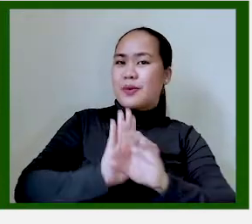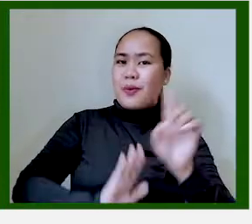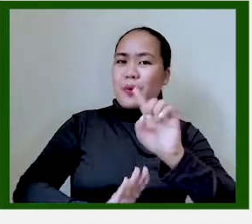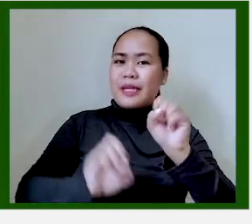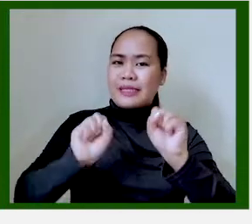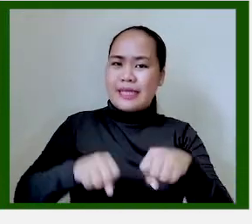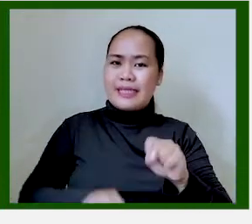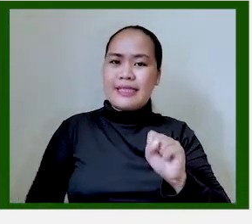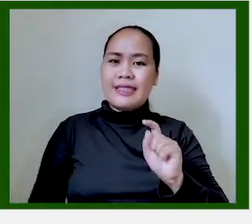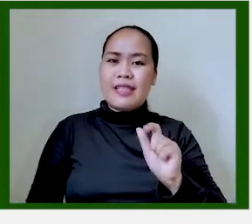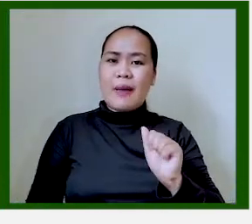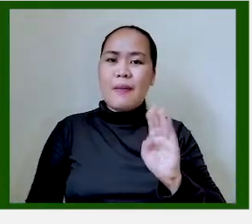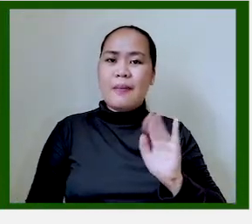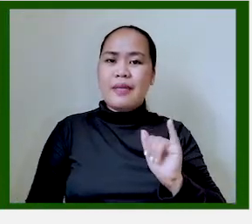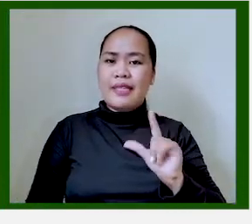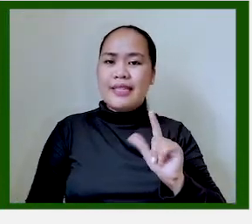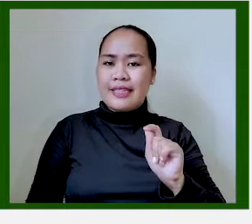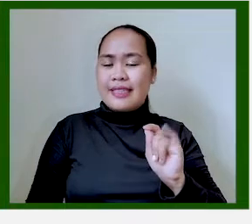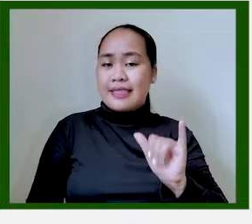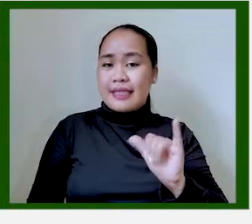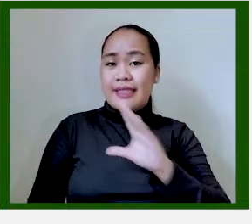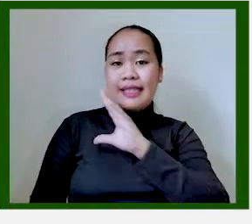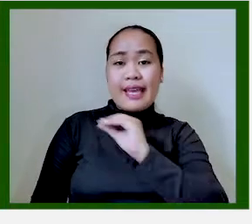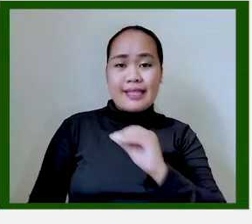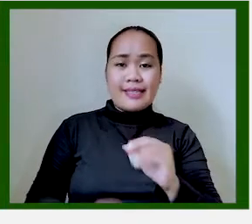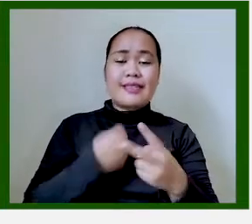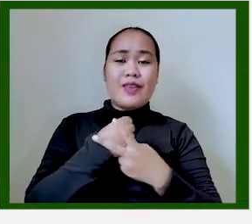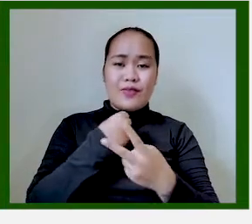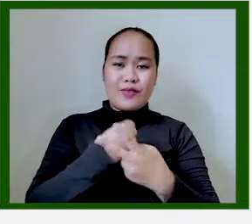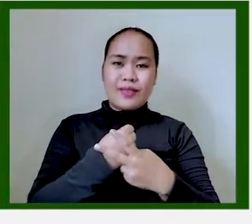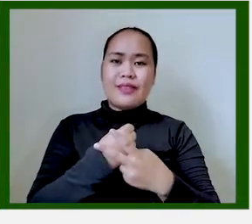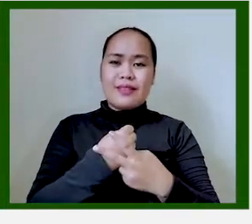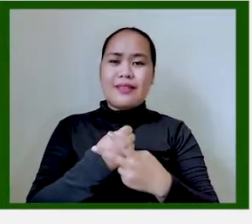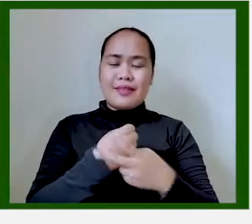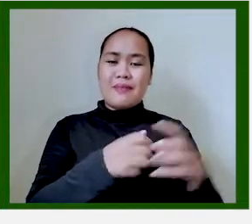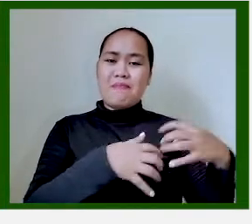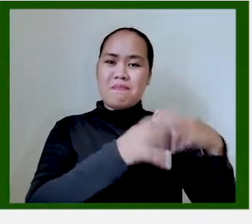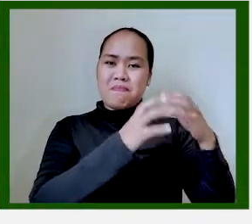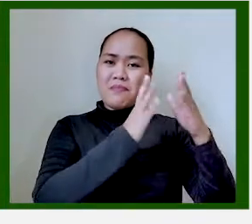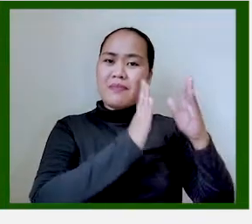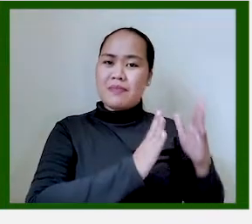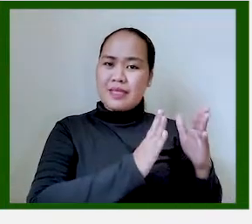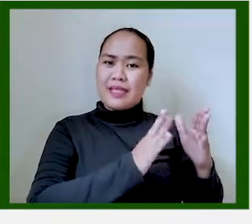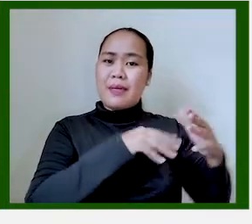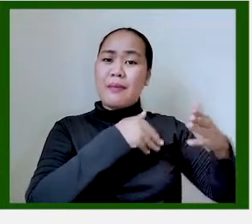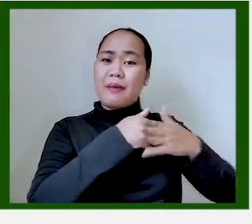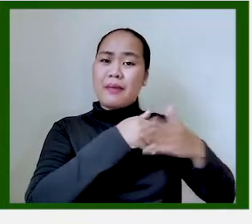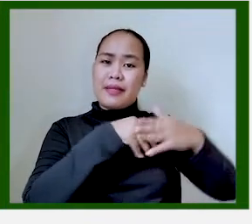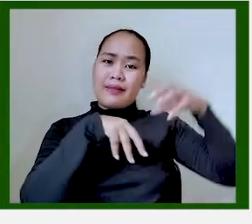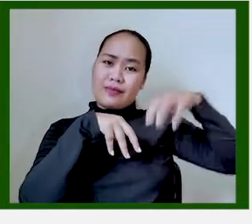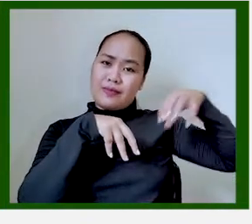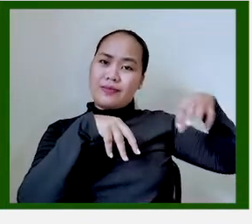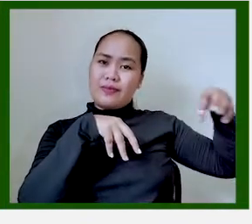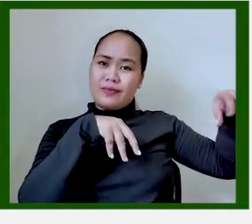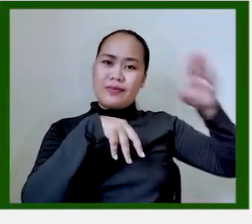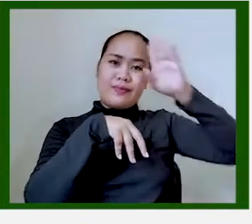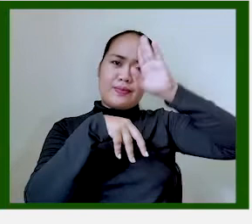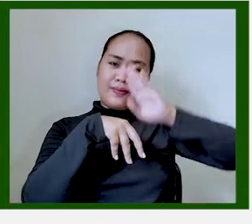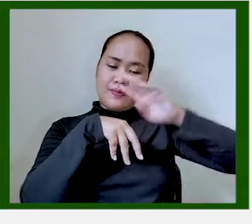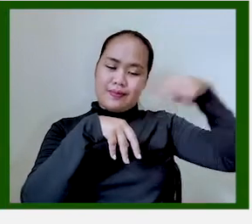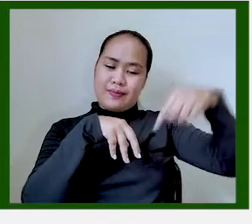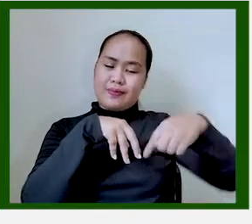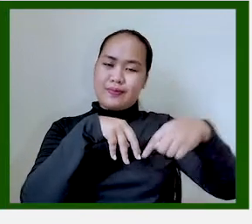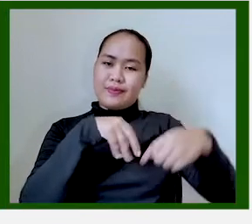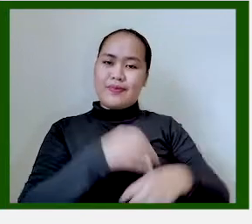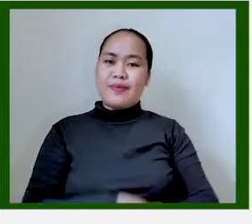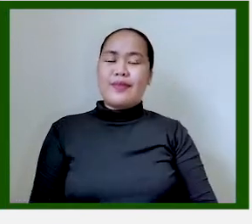the buildings nearby, no. So, isa ho yun siguro sa, at least less na